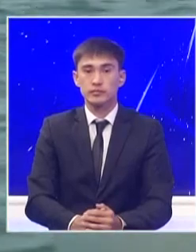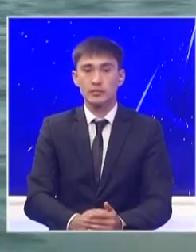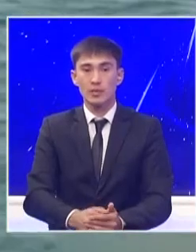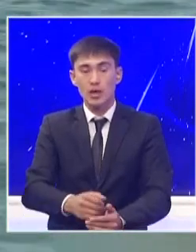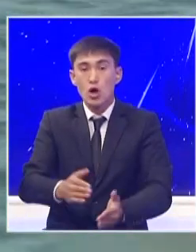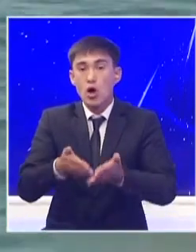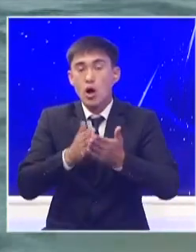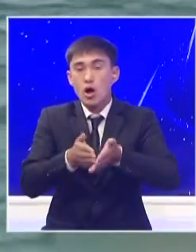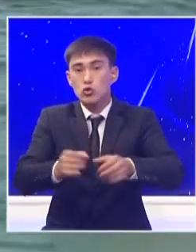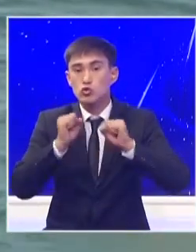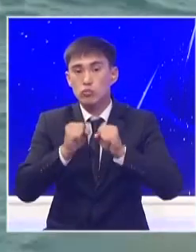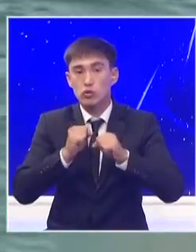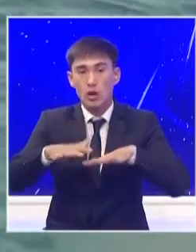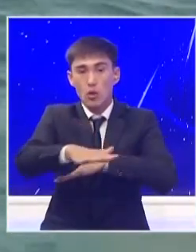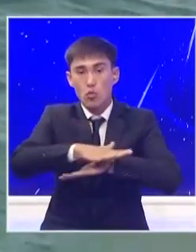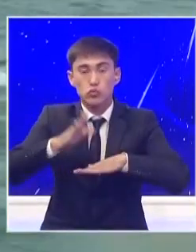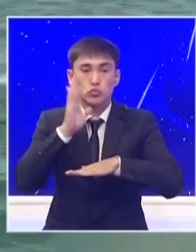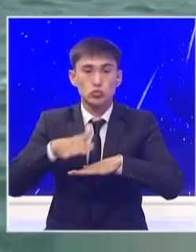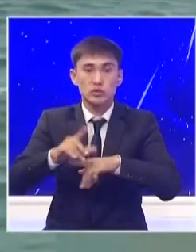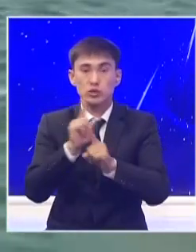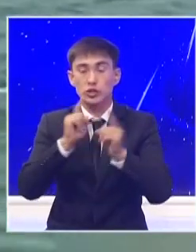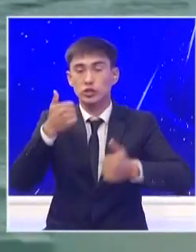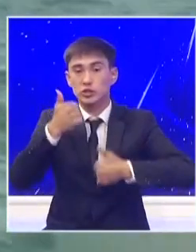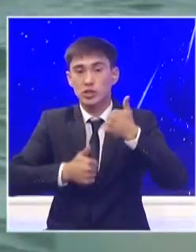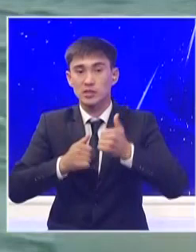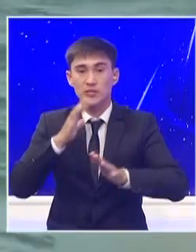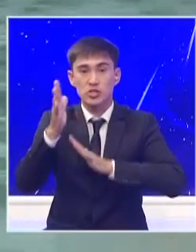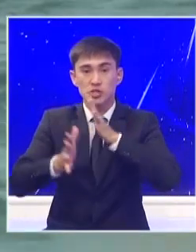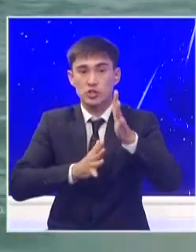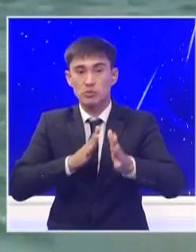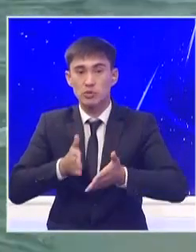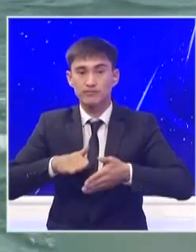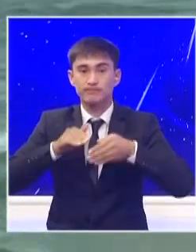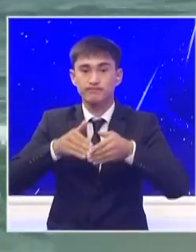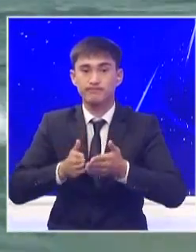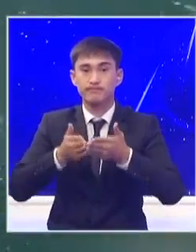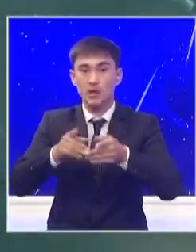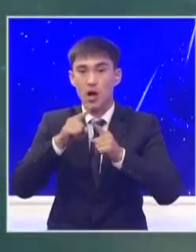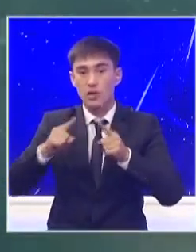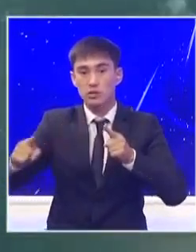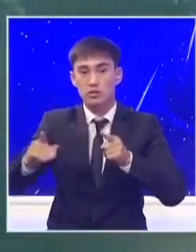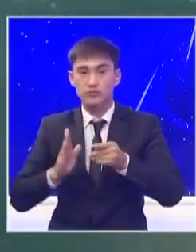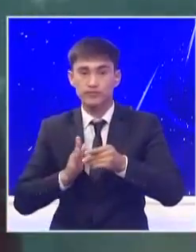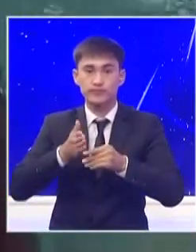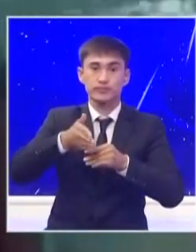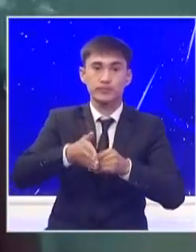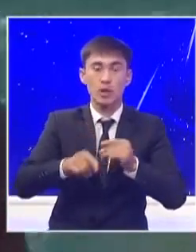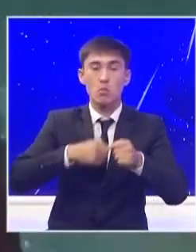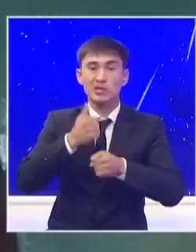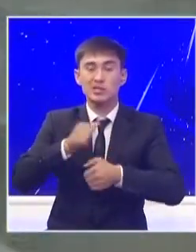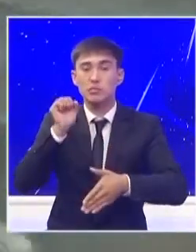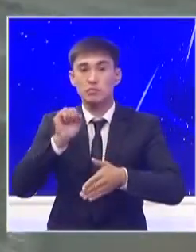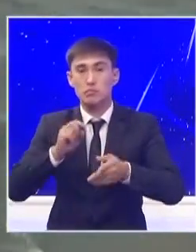Желкенді спорт ашық су айдынында өтетін ерекше сайыс. Желмен толқынды ұштастырып, белгілі бір қашықтықты бағындыру басты шарттың